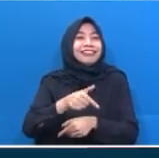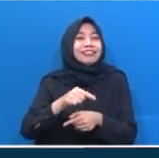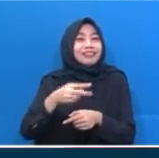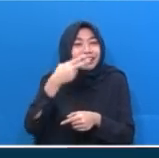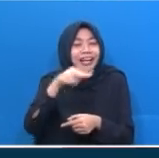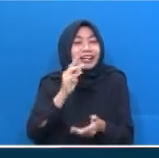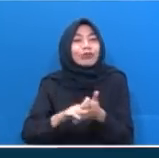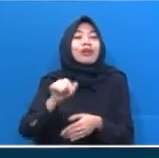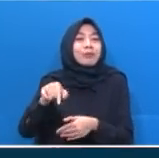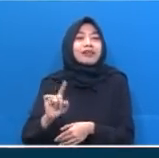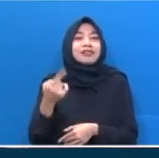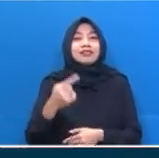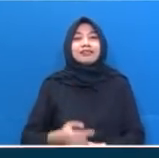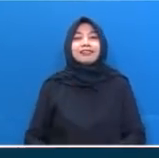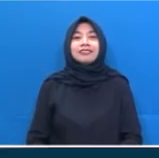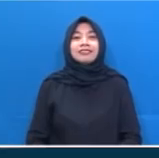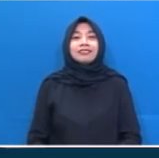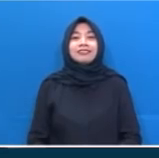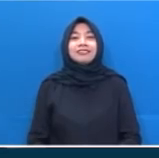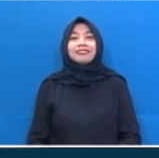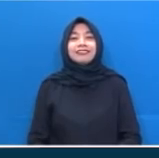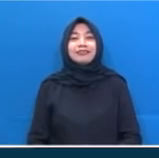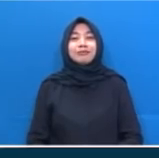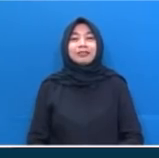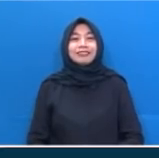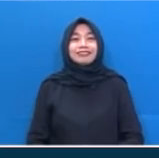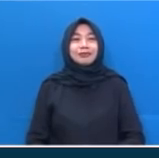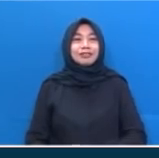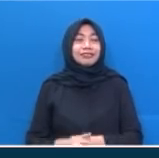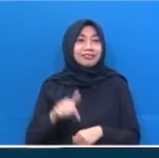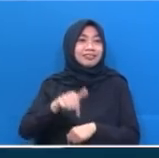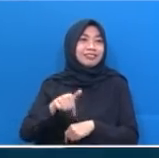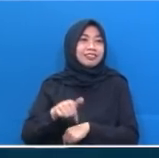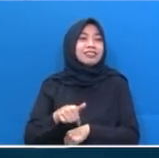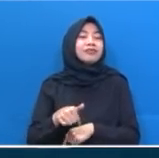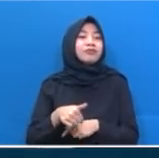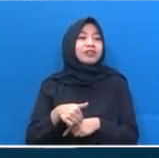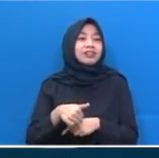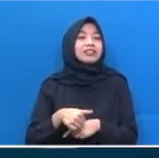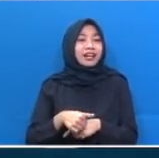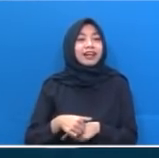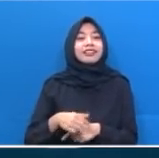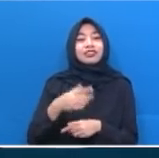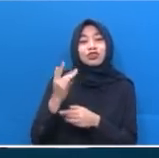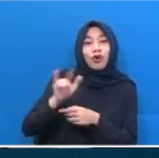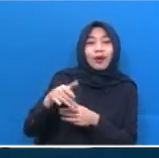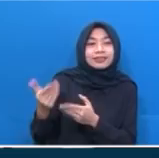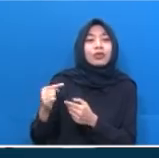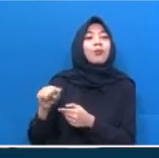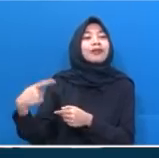Jokowi dari keterangan sekretariat presiden Prabowo juga menjadi satu-satunya menteri Andi ajak Jokowi